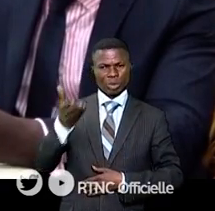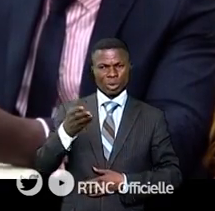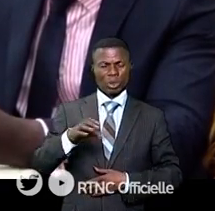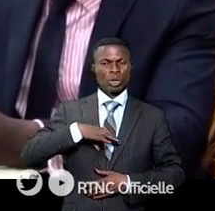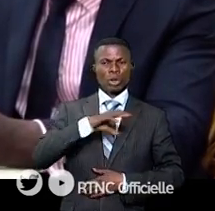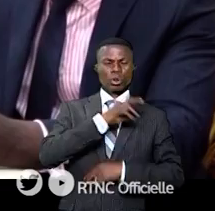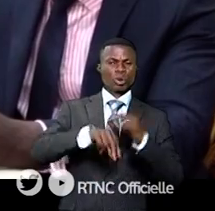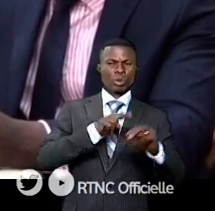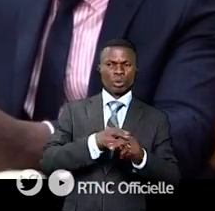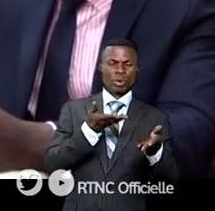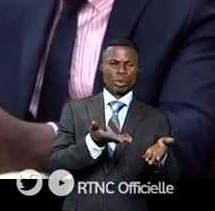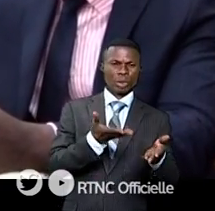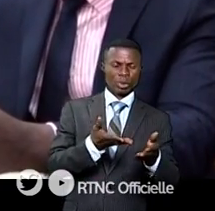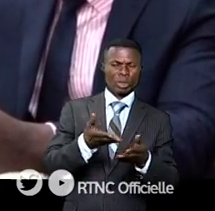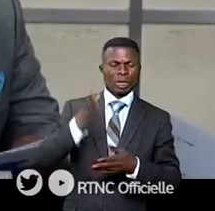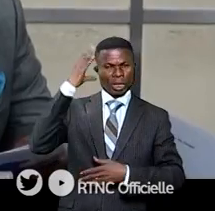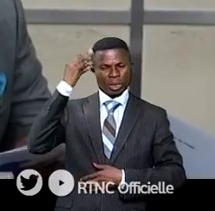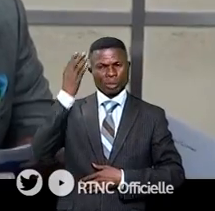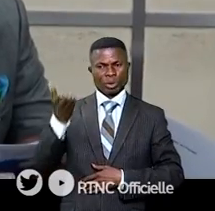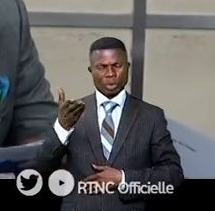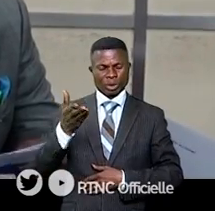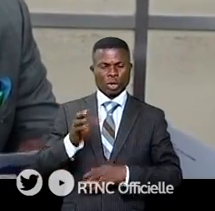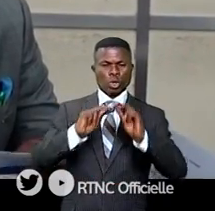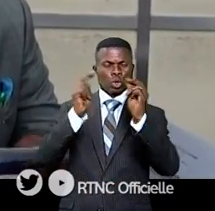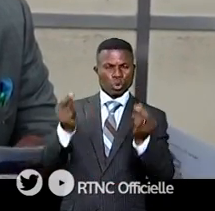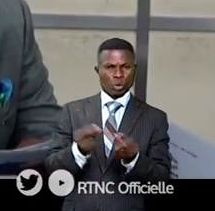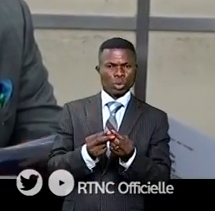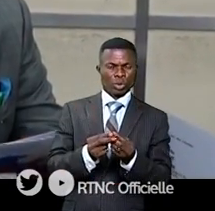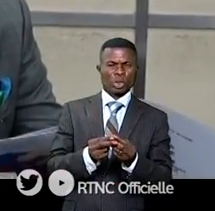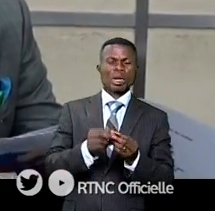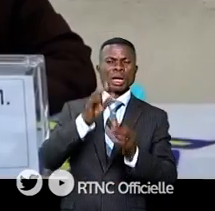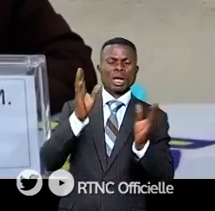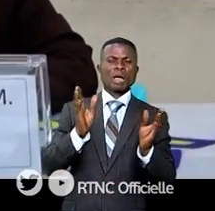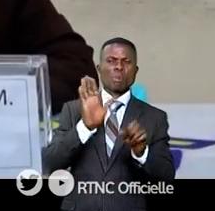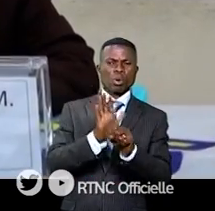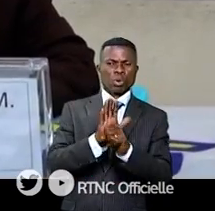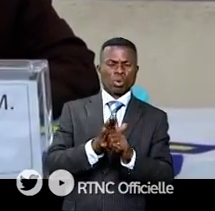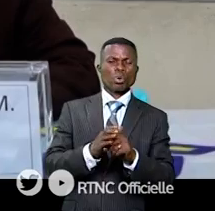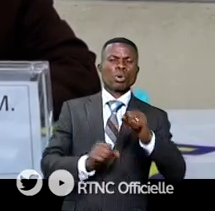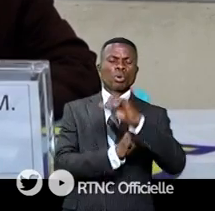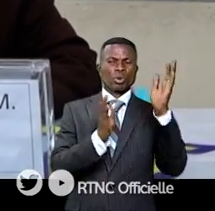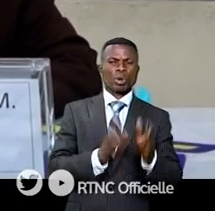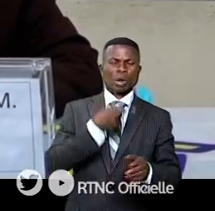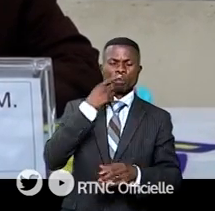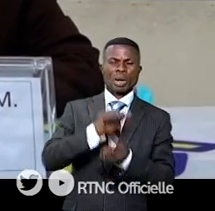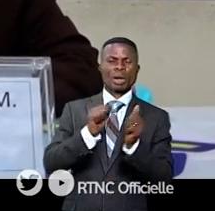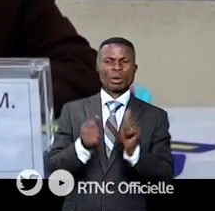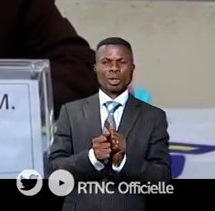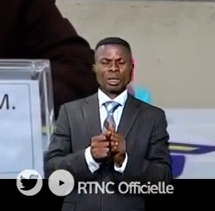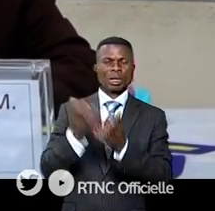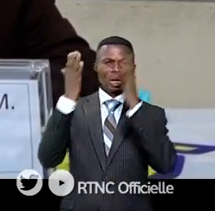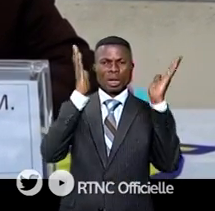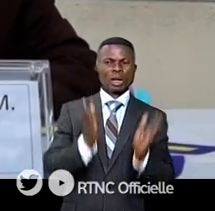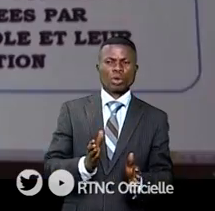Comité national de facilitation des échanges est une structure qui réunit plusieurs partenaires intervenant dans les secteurs du